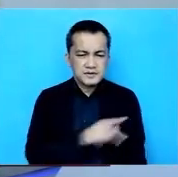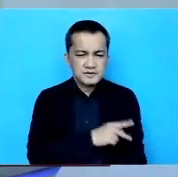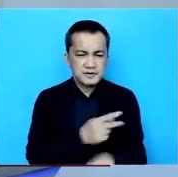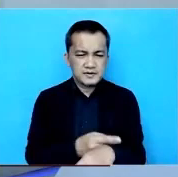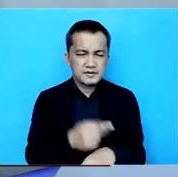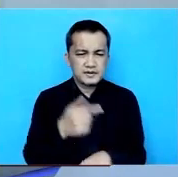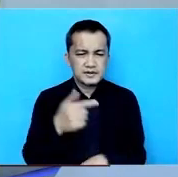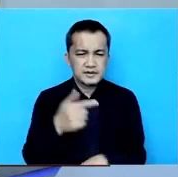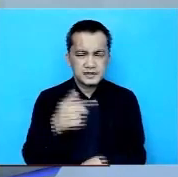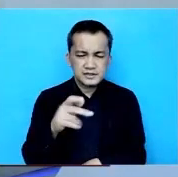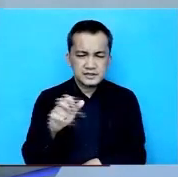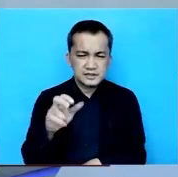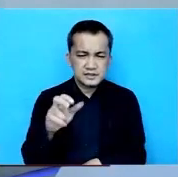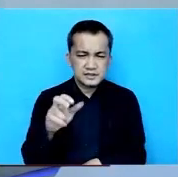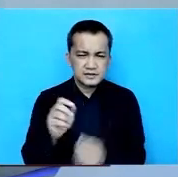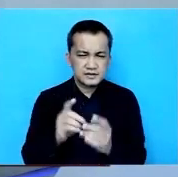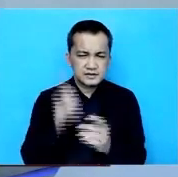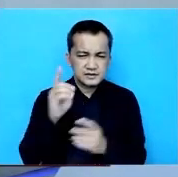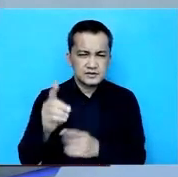abot daw ang distansya ng